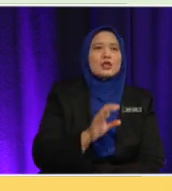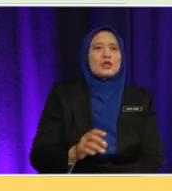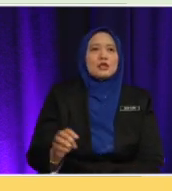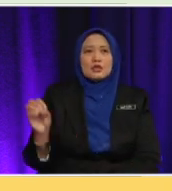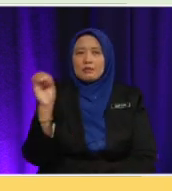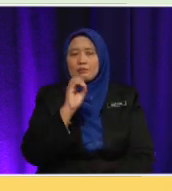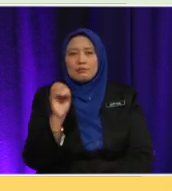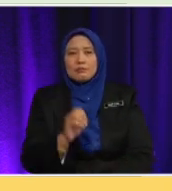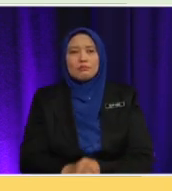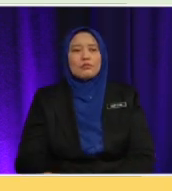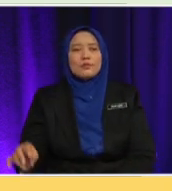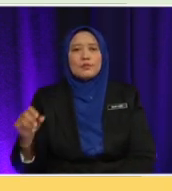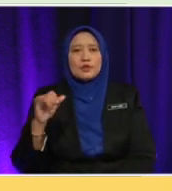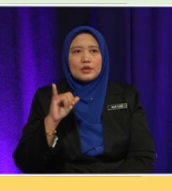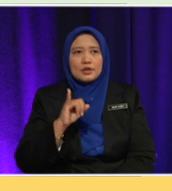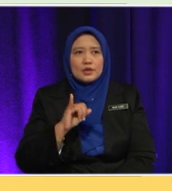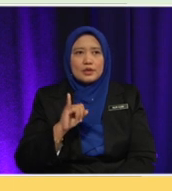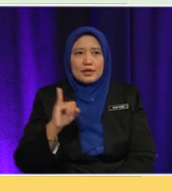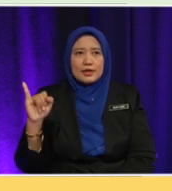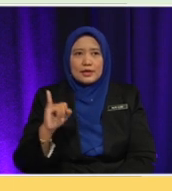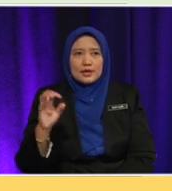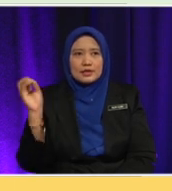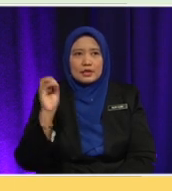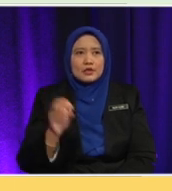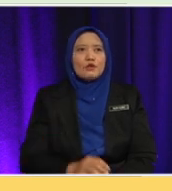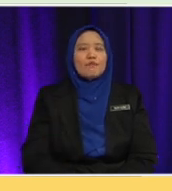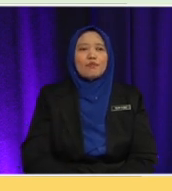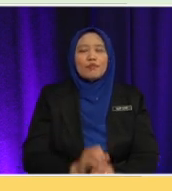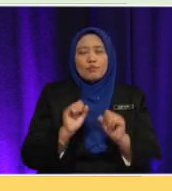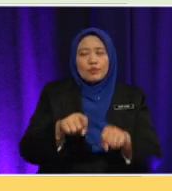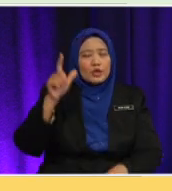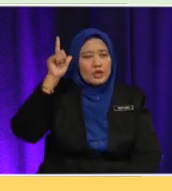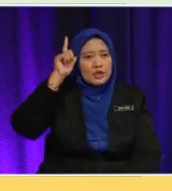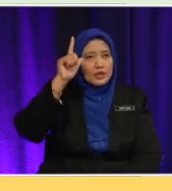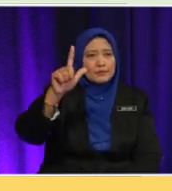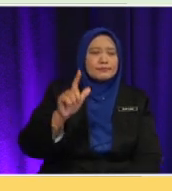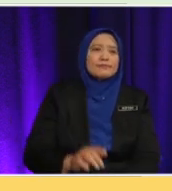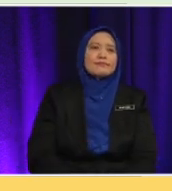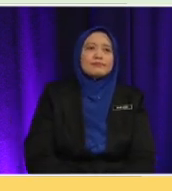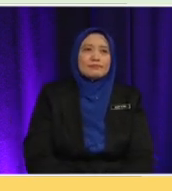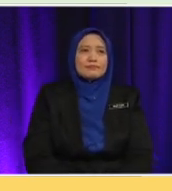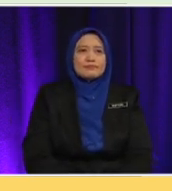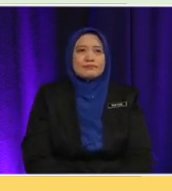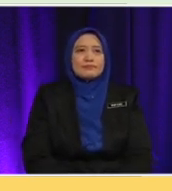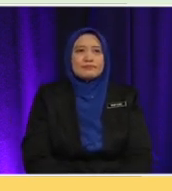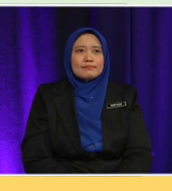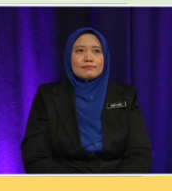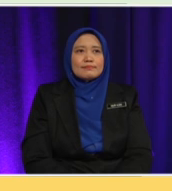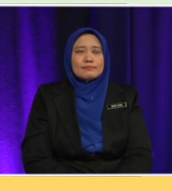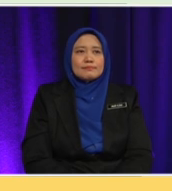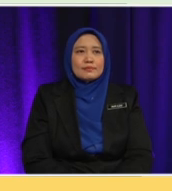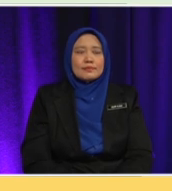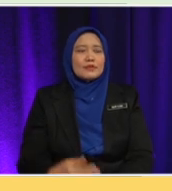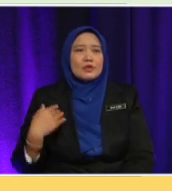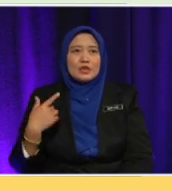satu tambah dua ini dua oke seterusnya kita ada satu